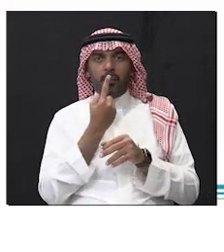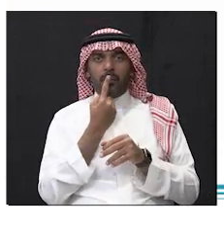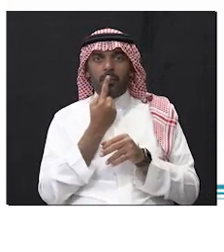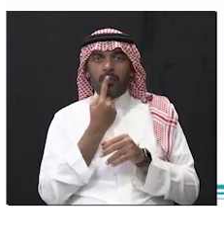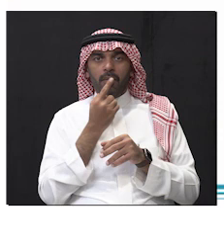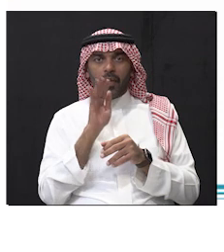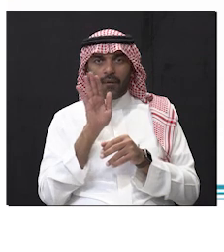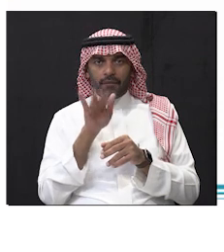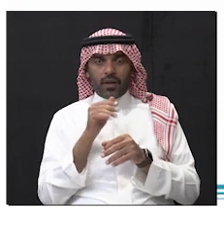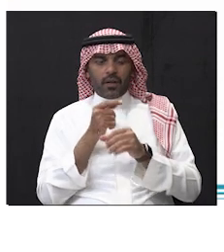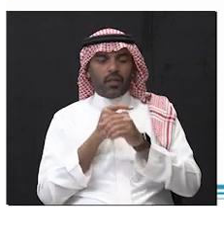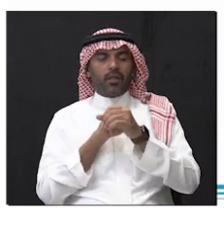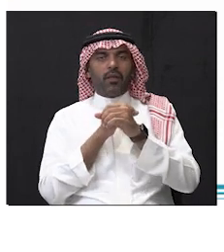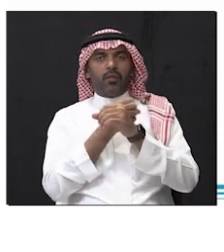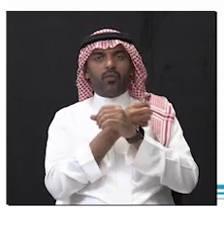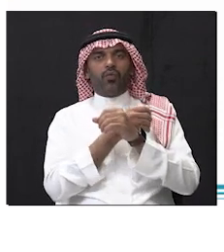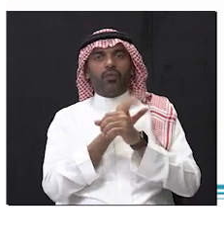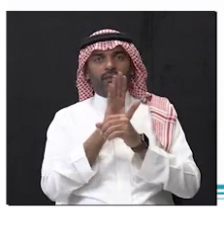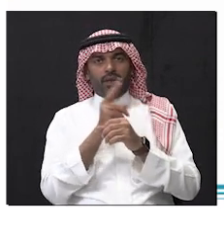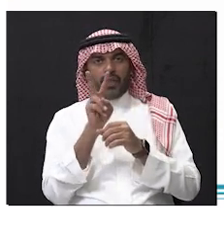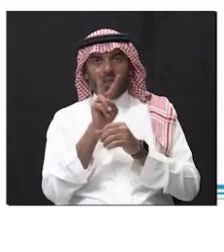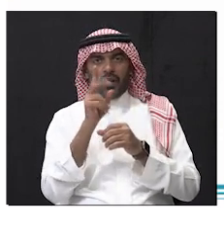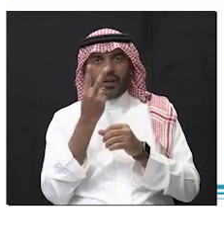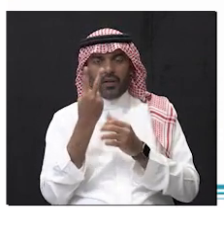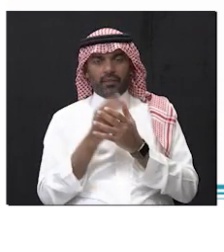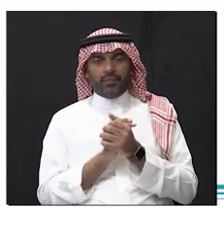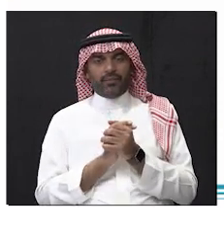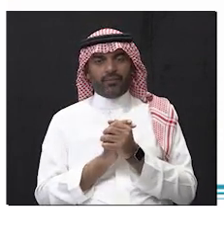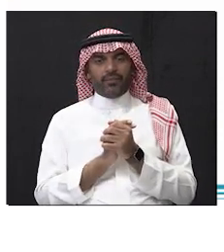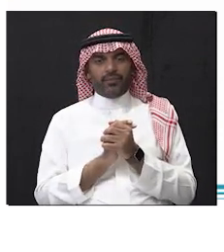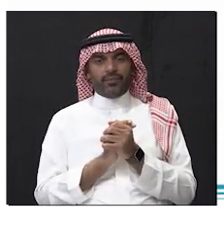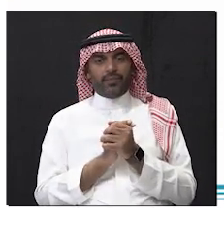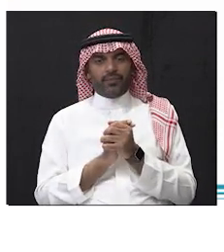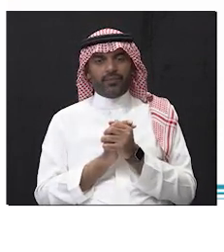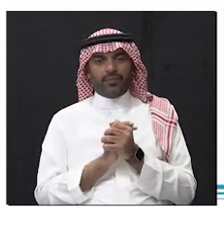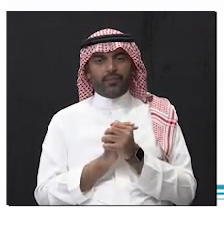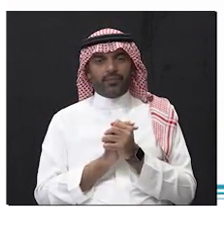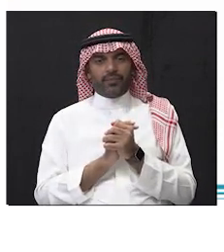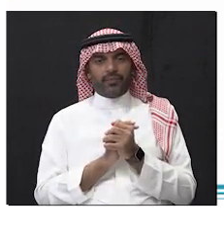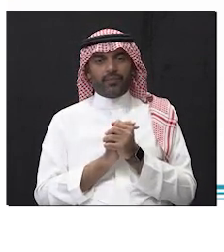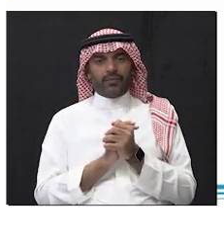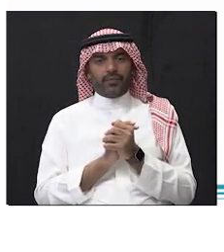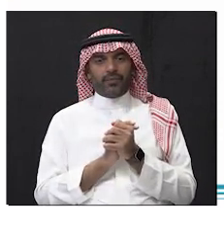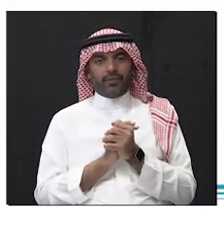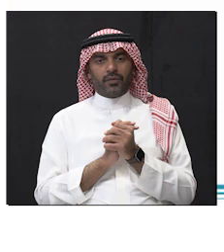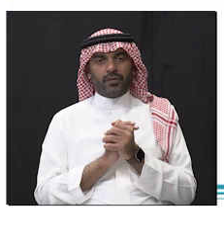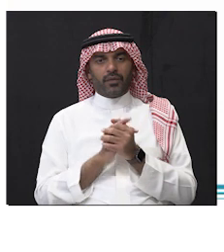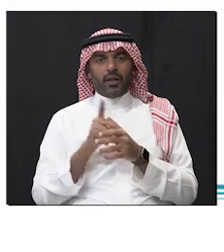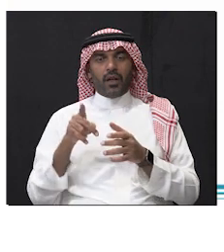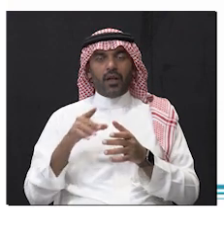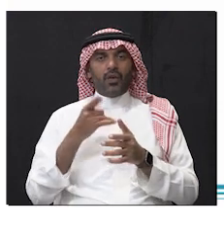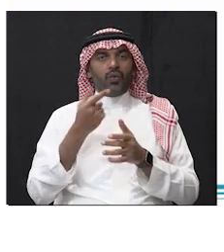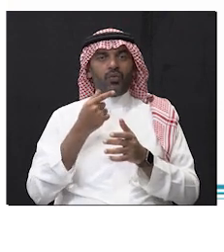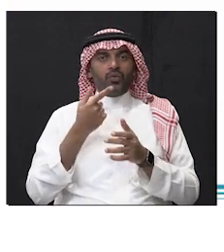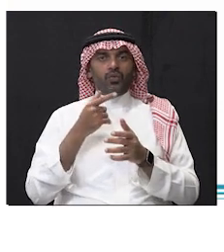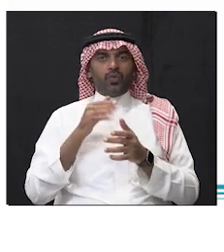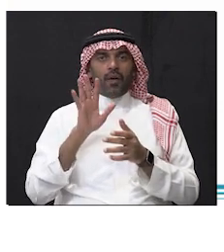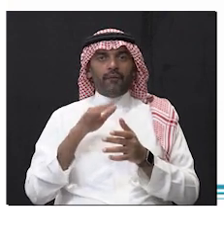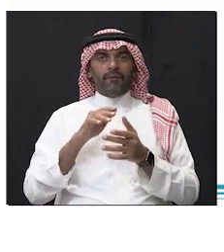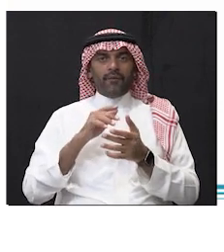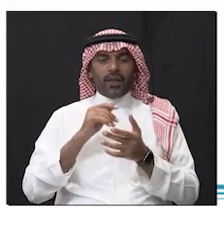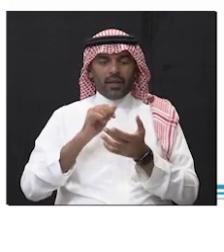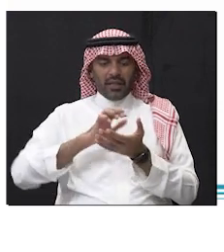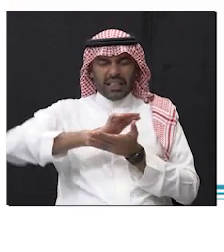شرج، ولكن ماذا يوجد أيضا لديها؟ يوجد لديها طاحنة، عضو خشن